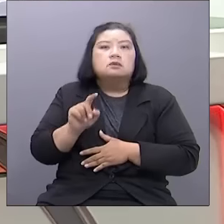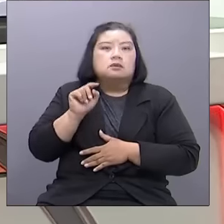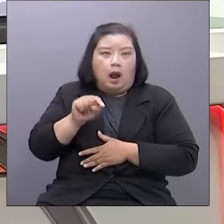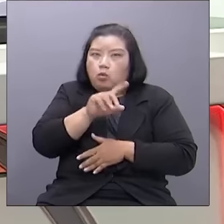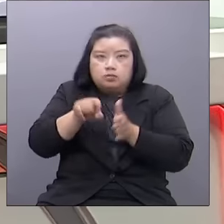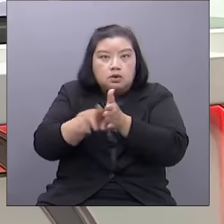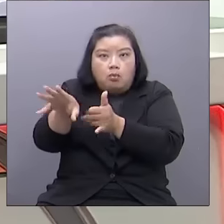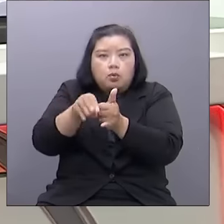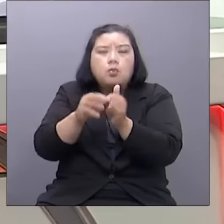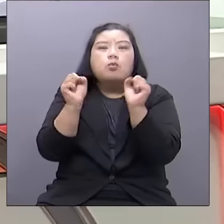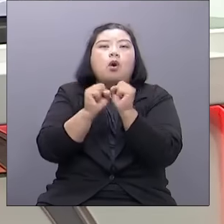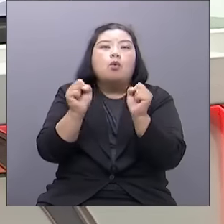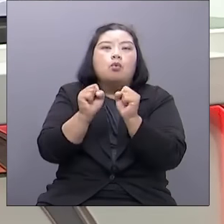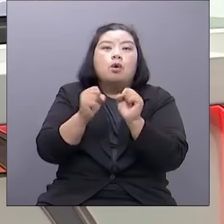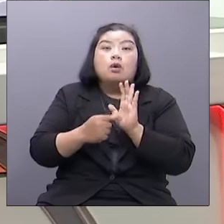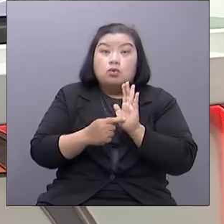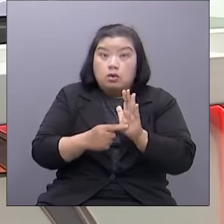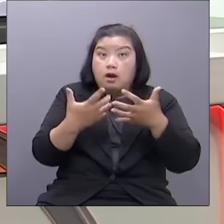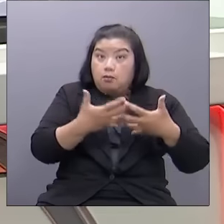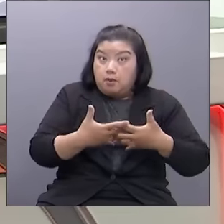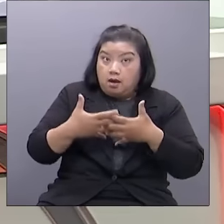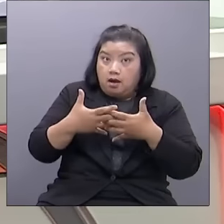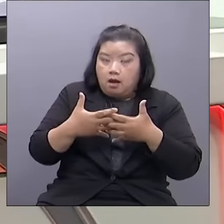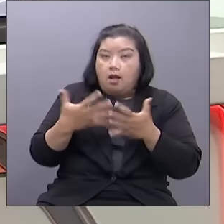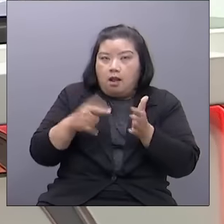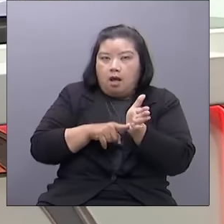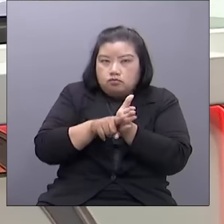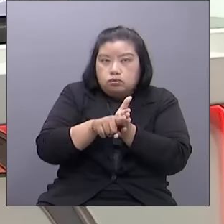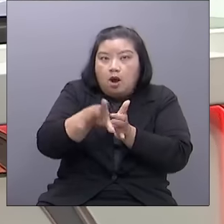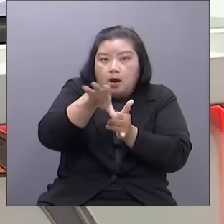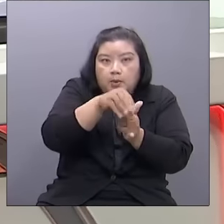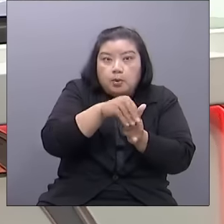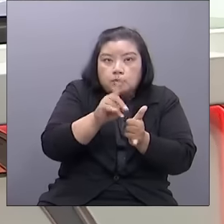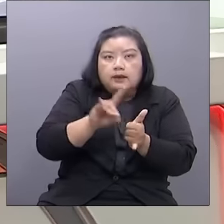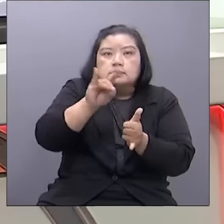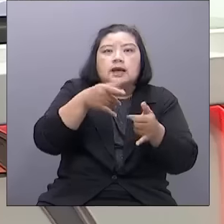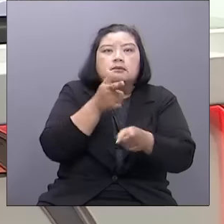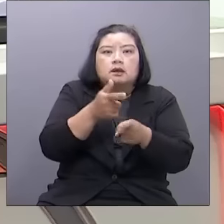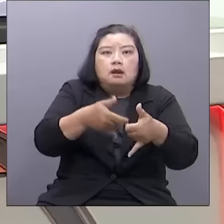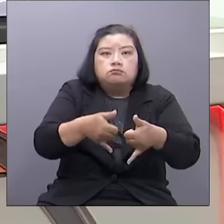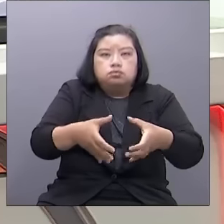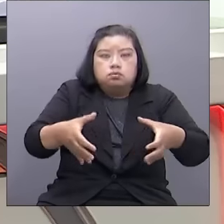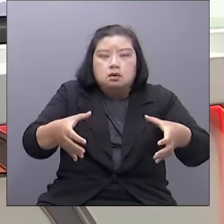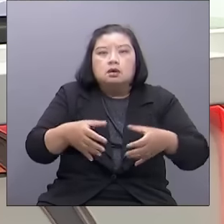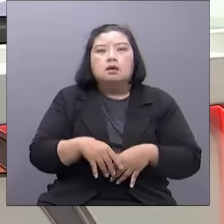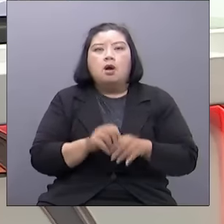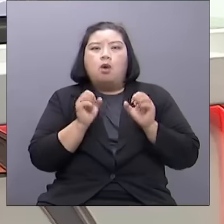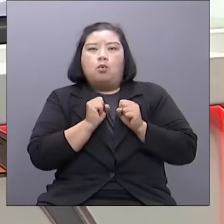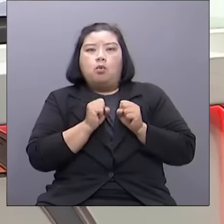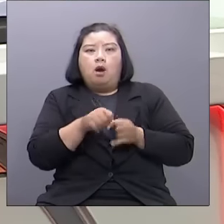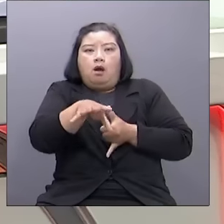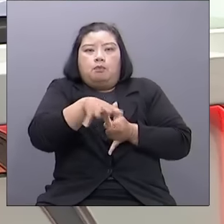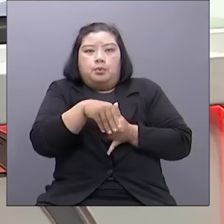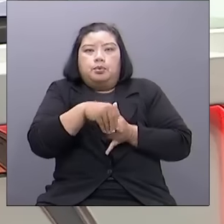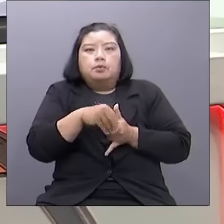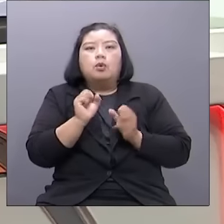ทศทั่วโลกด้วยอย่างในสหรัฐเนี่ยพบการระบาดในภาคปศุสัตว์เป็นวงกว้างแล้วก็เลยเกิดความกังวลถึงความเสี่ยงในการติดเชื้อในคนที่เพิ่มม